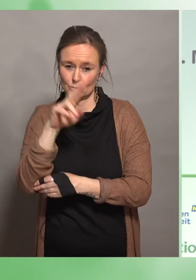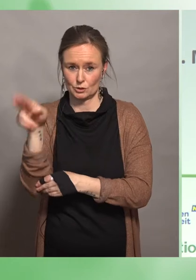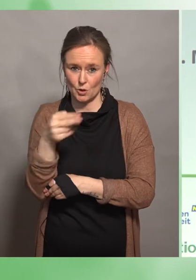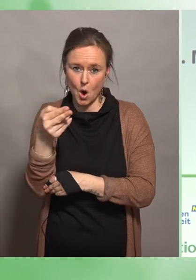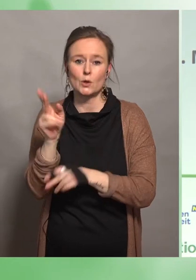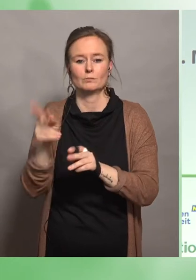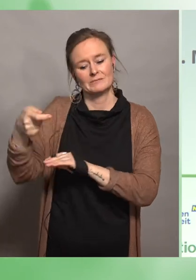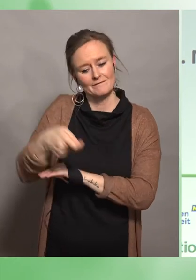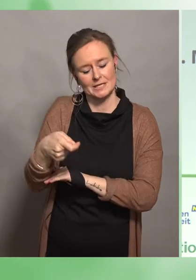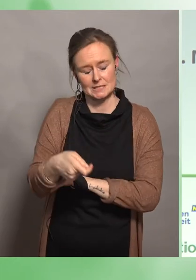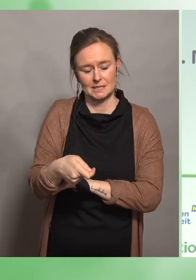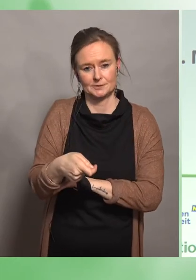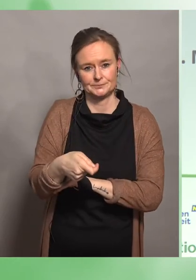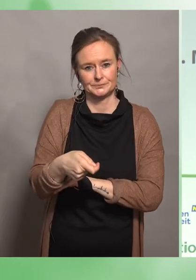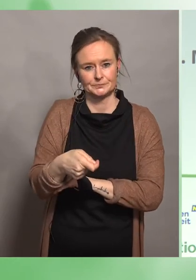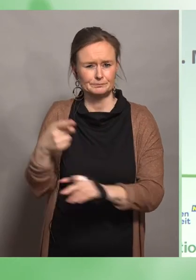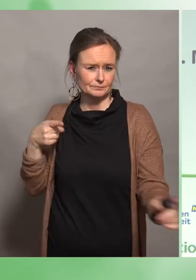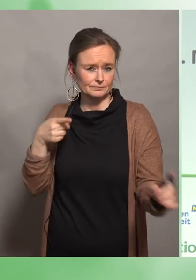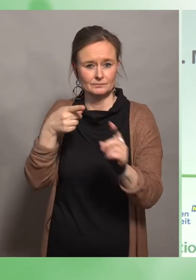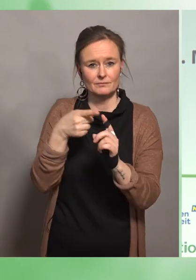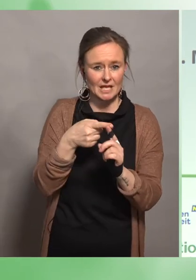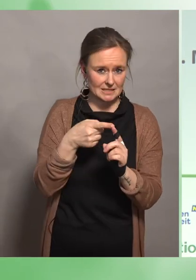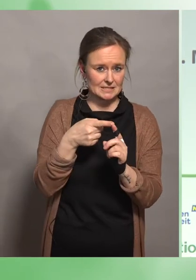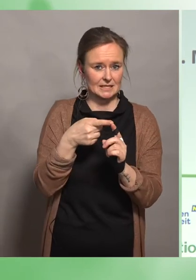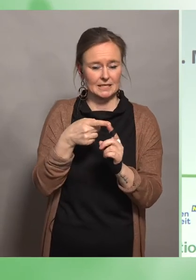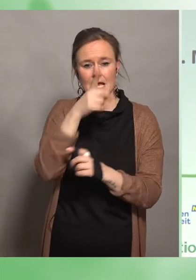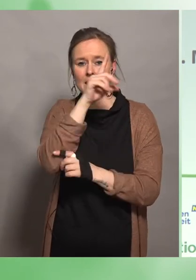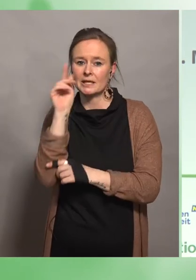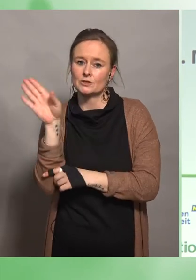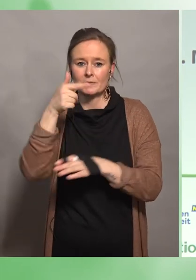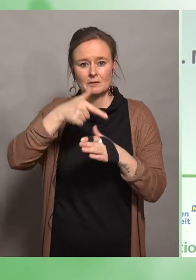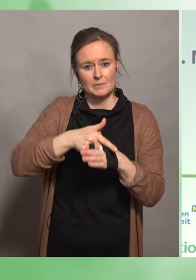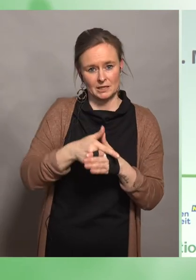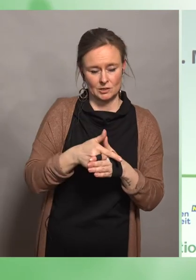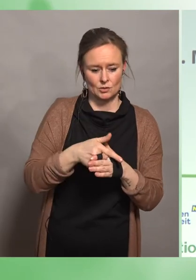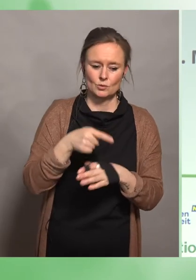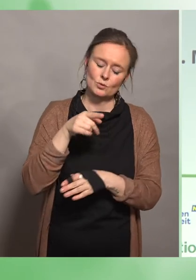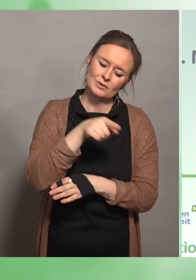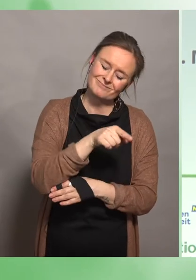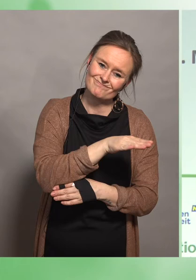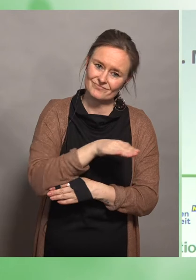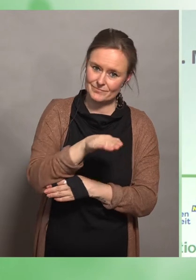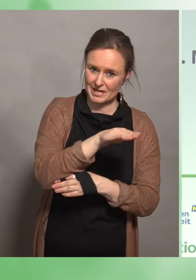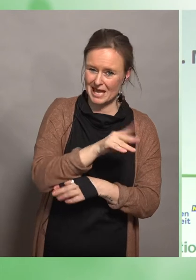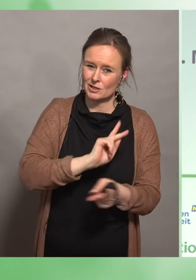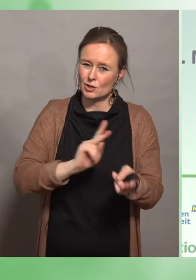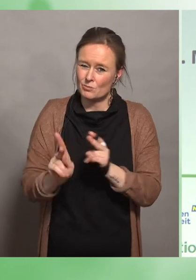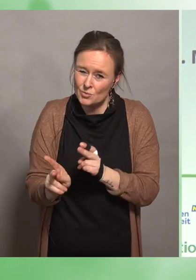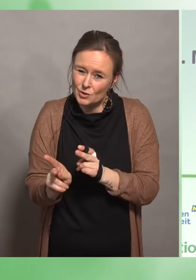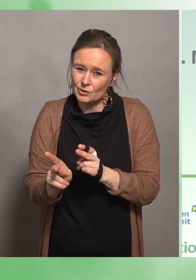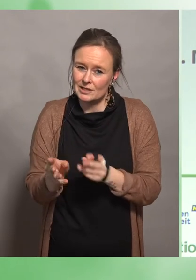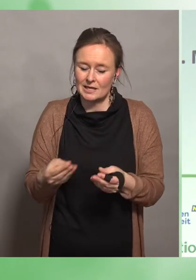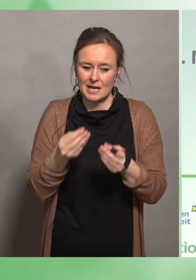werden. Unser Ziel ist es, dass wir Menschen mit Behinderung hier eine Möglichkeit